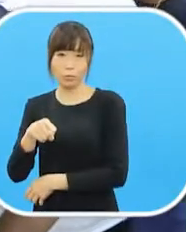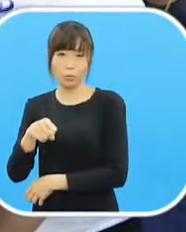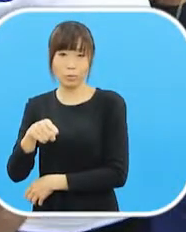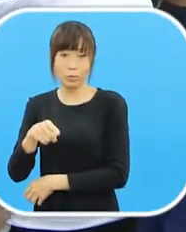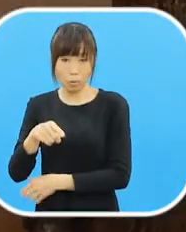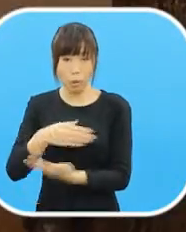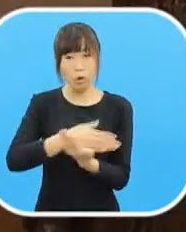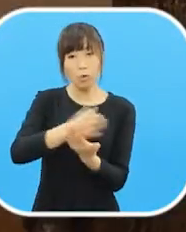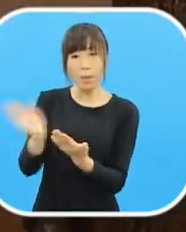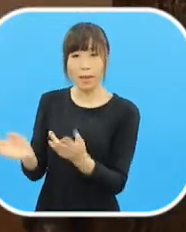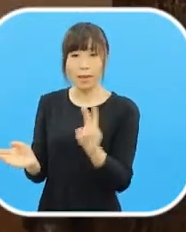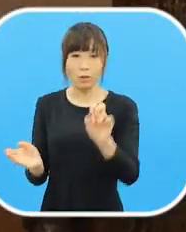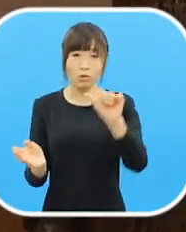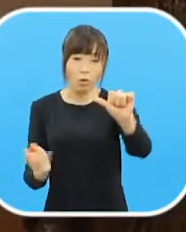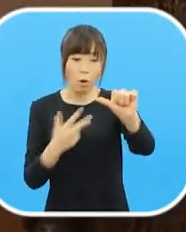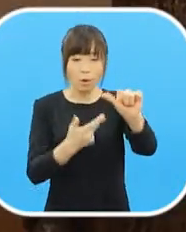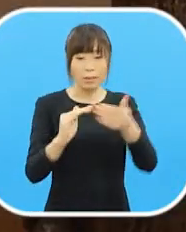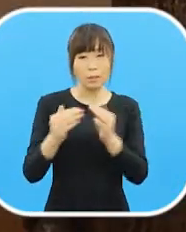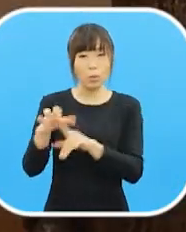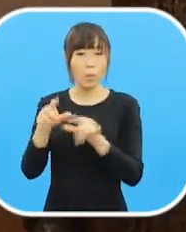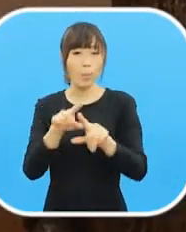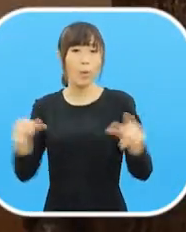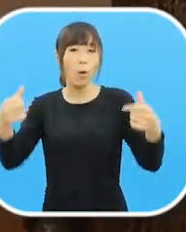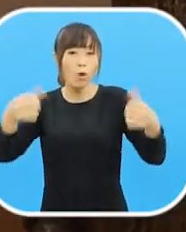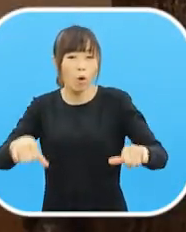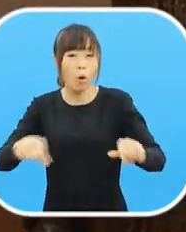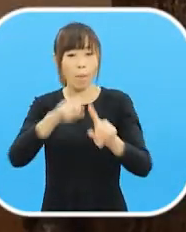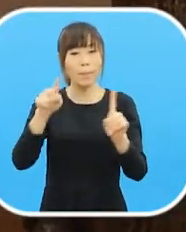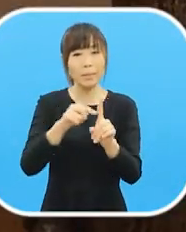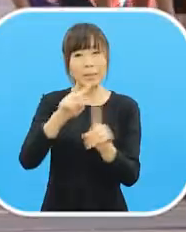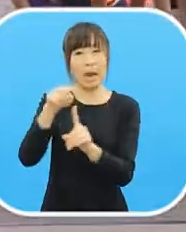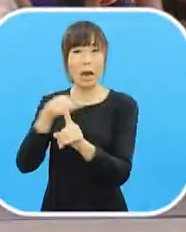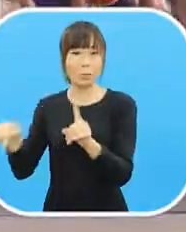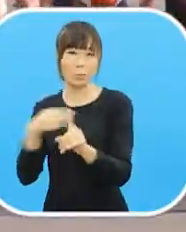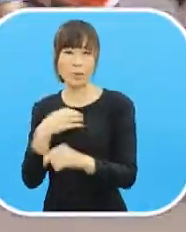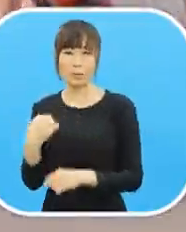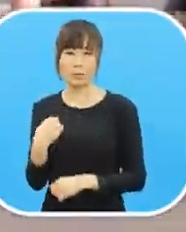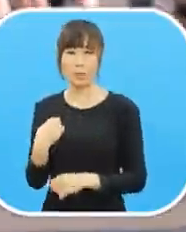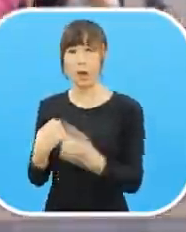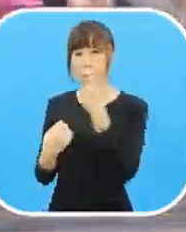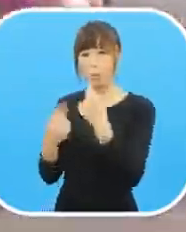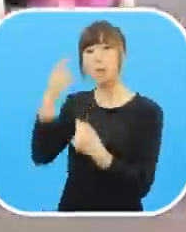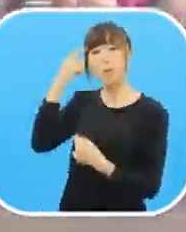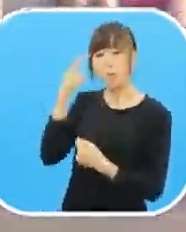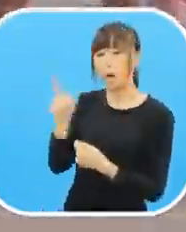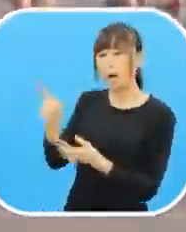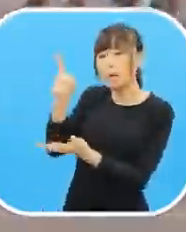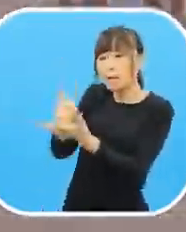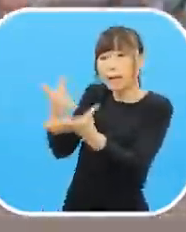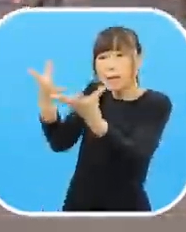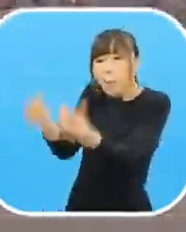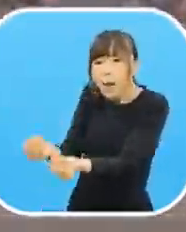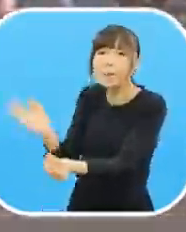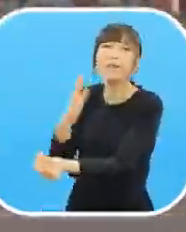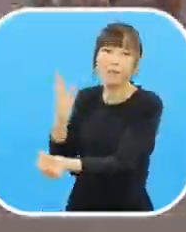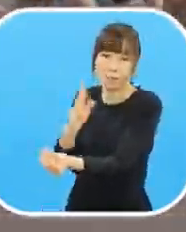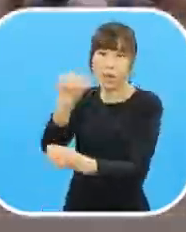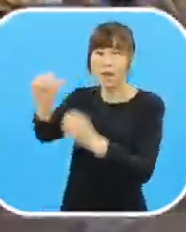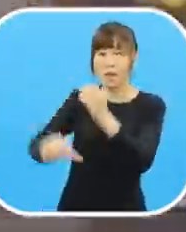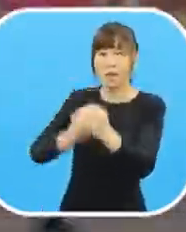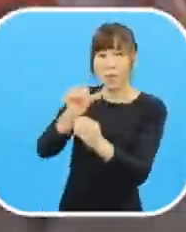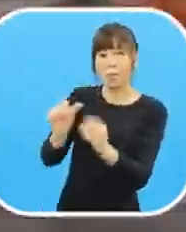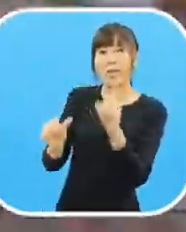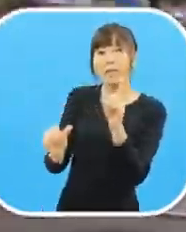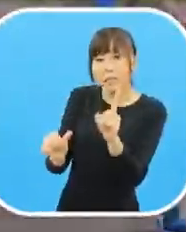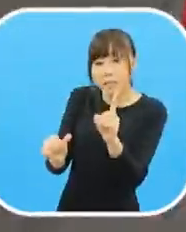PR できる。 私思うに、あれをあのまま終わらせるんじゃなくて、例えば5年に1回でもいいから姉妹都市を呼んでく